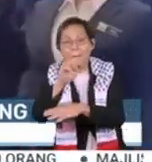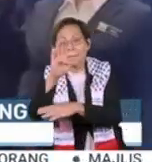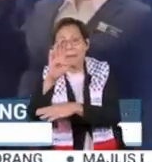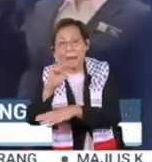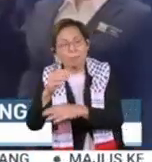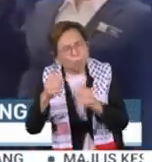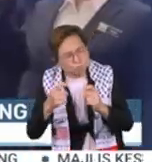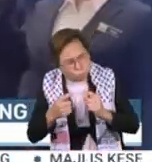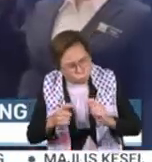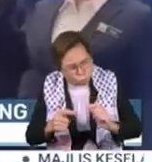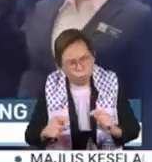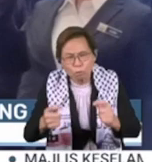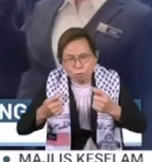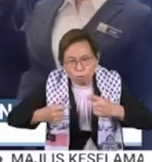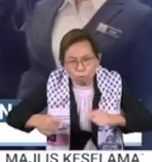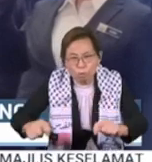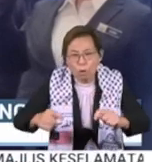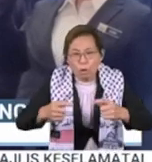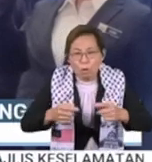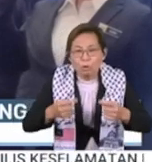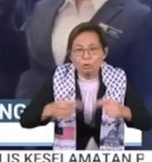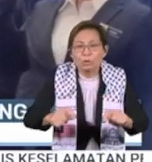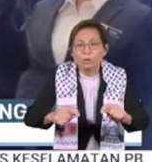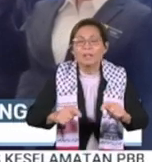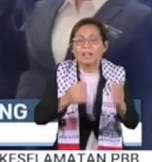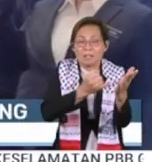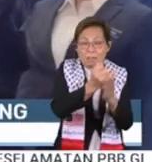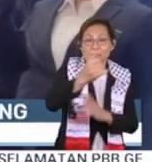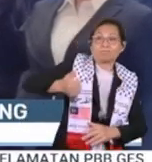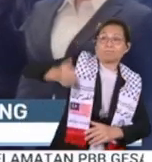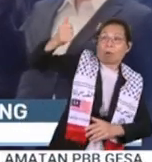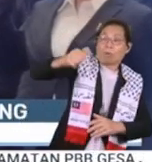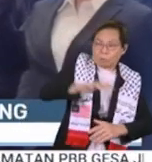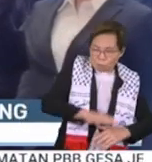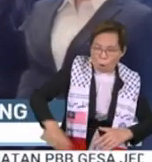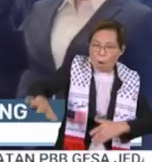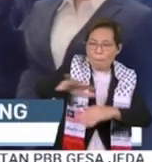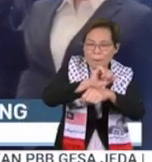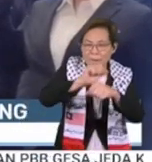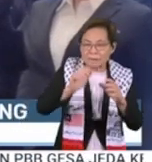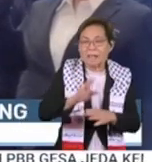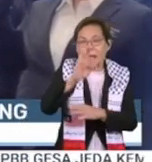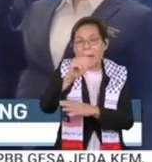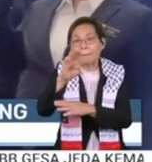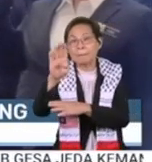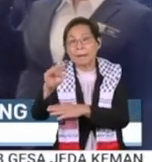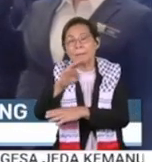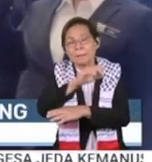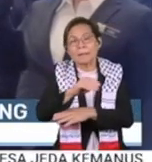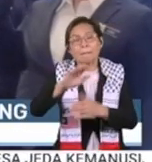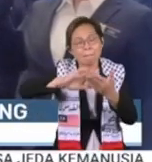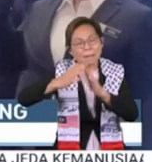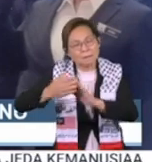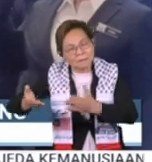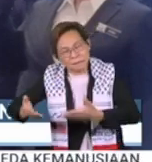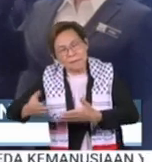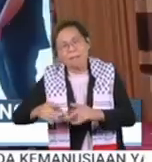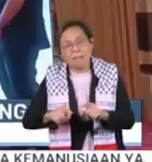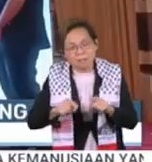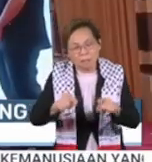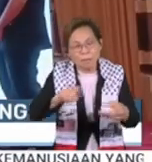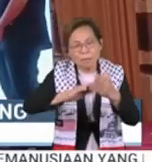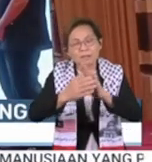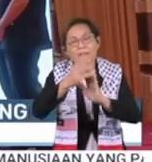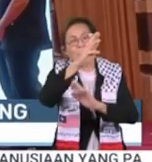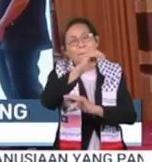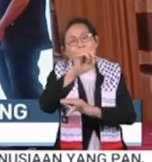terus berusaha memartabatkan budaya berintegriti tinggi dalam kalangan warga MBM serta masyarakat setempat selaras untuk menjadikan